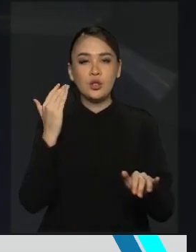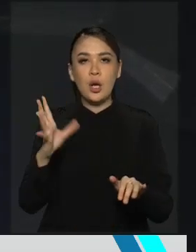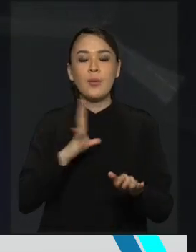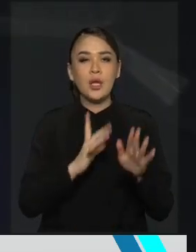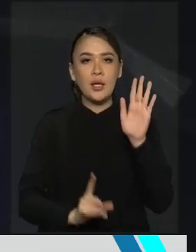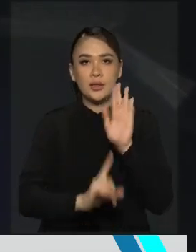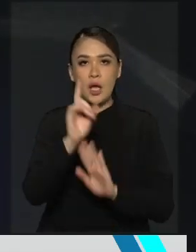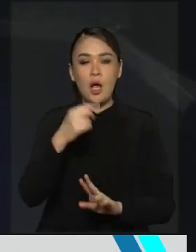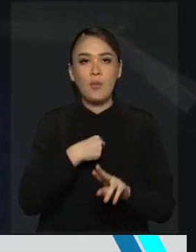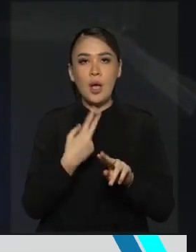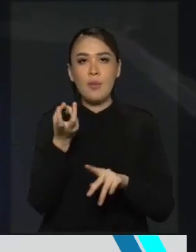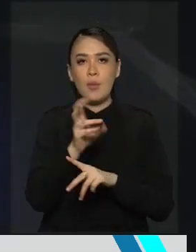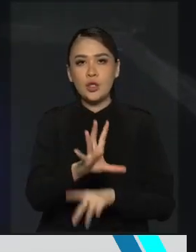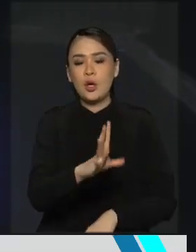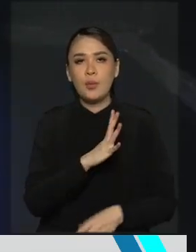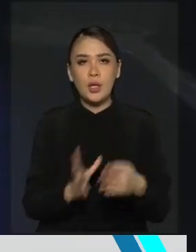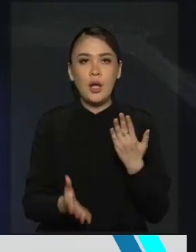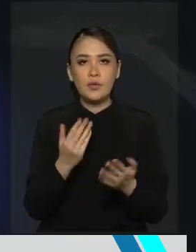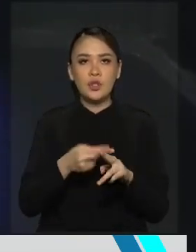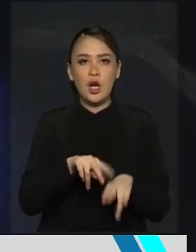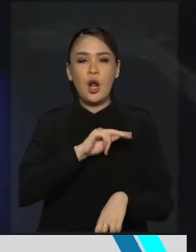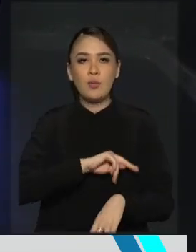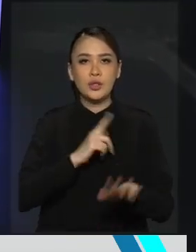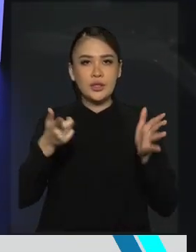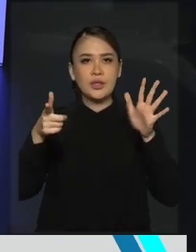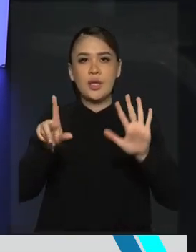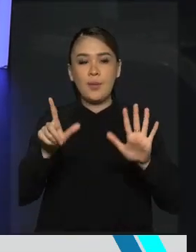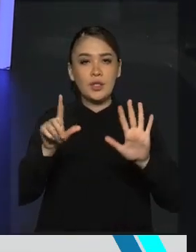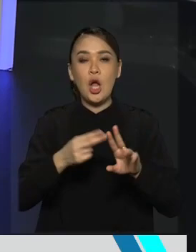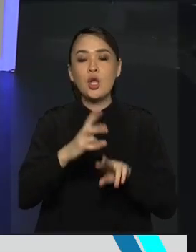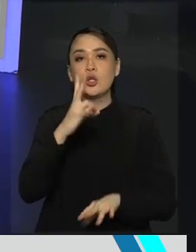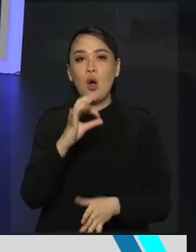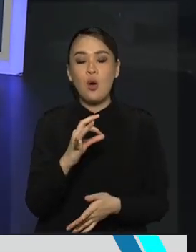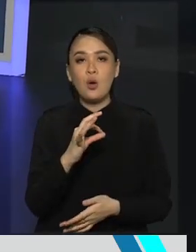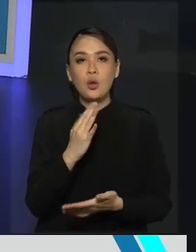Вы знаете, я туда пришел буквально, удалось поработать 7 месяцев, но тем не менее